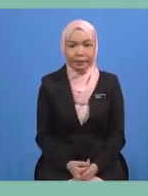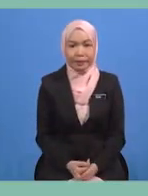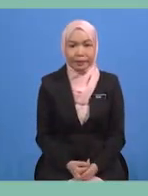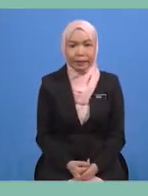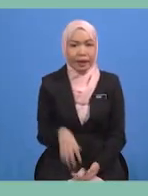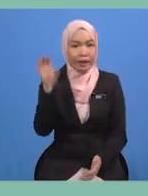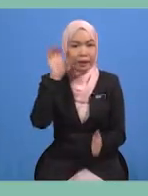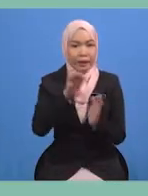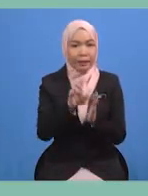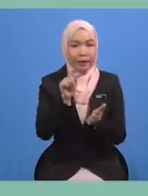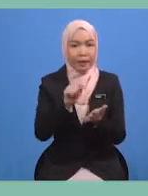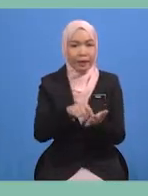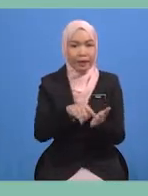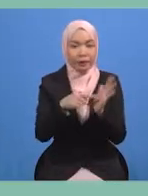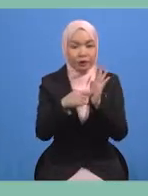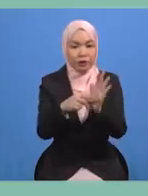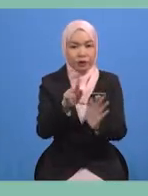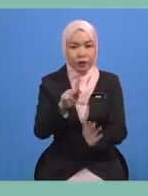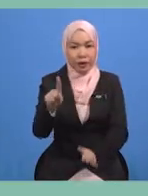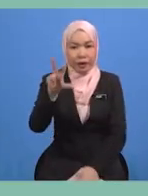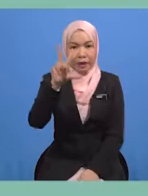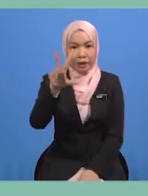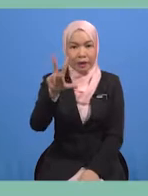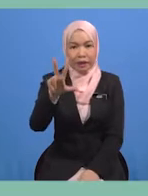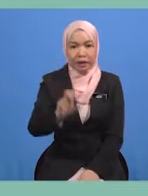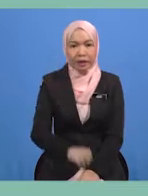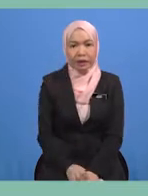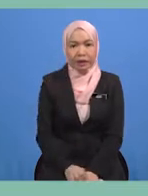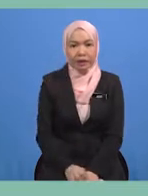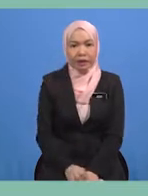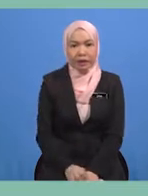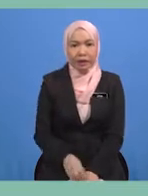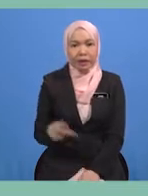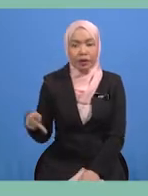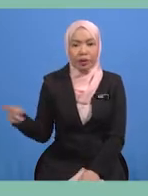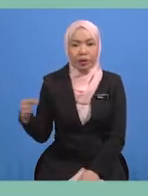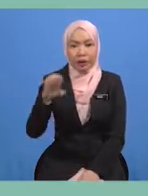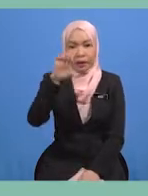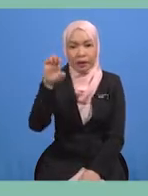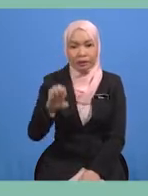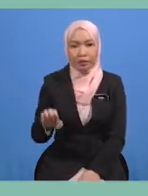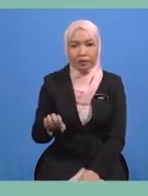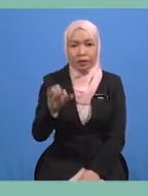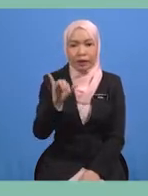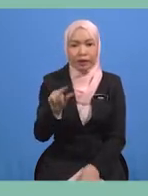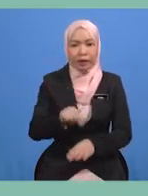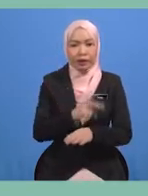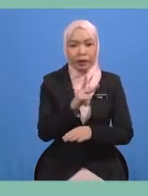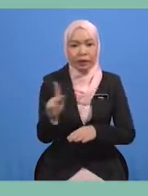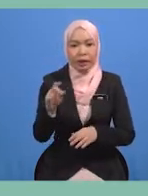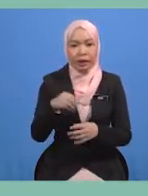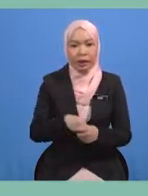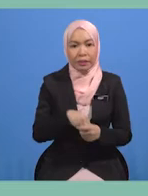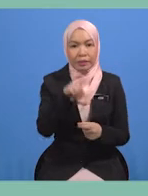rajah 1.1 menunjukkan tiga komponen elektrik yang digunakan dalam suatu sistem